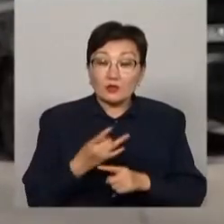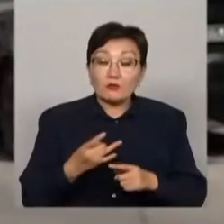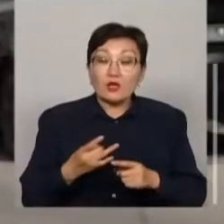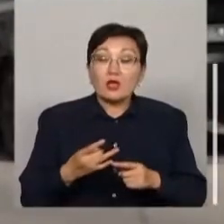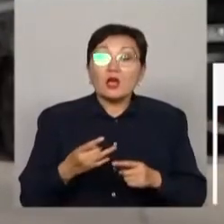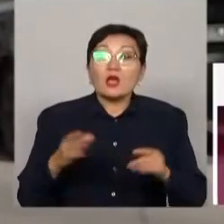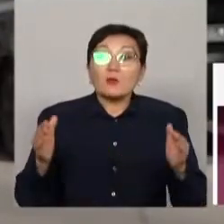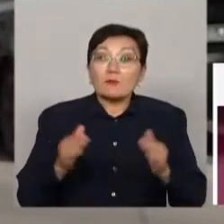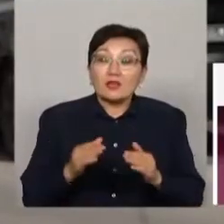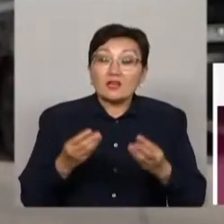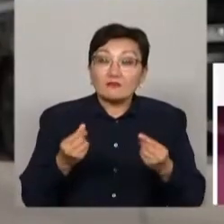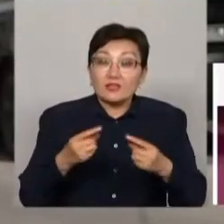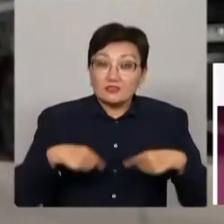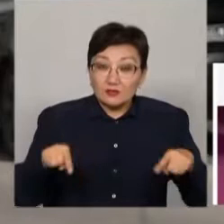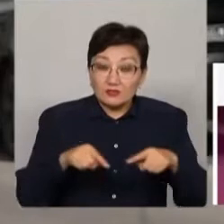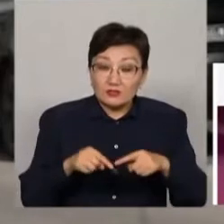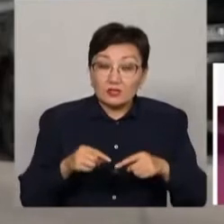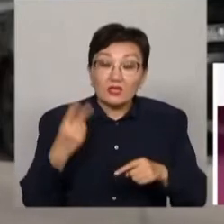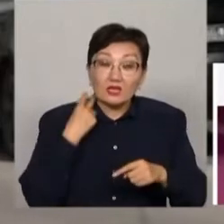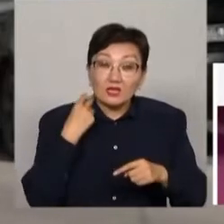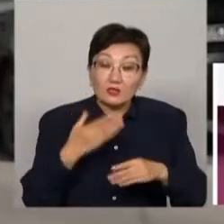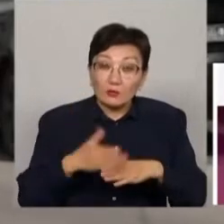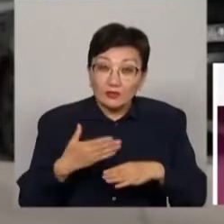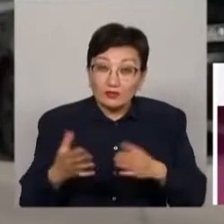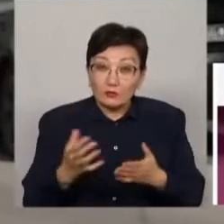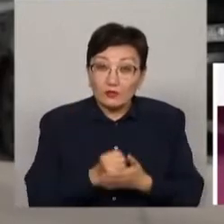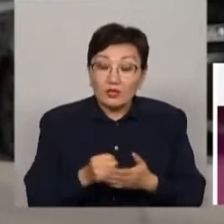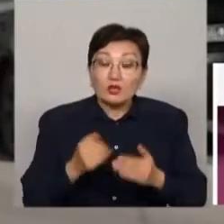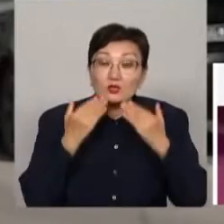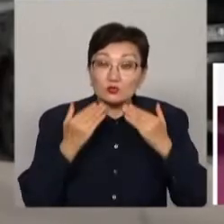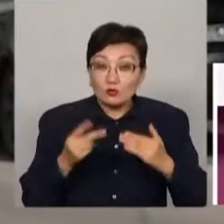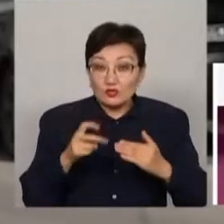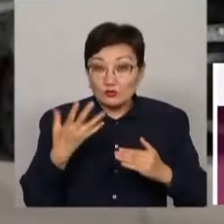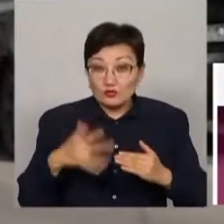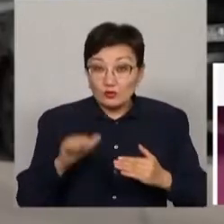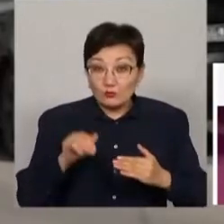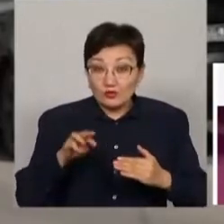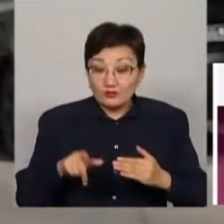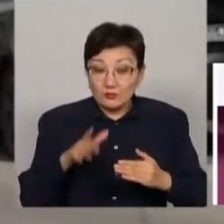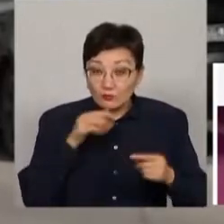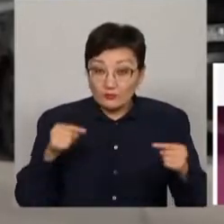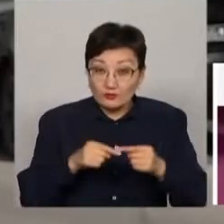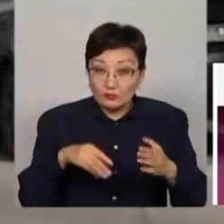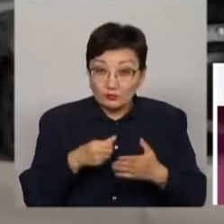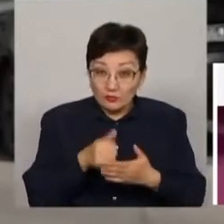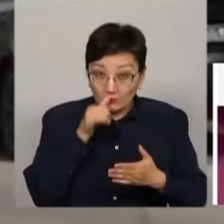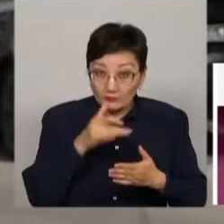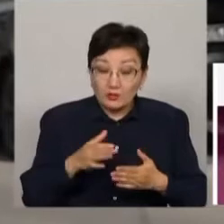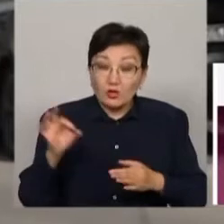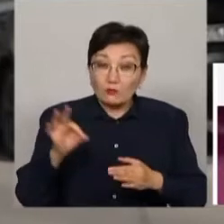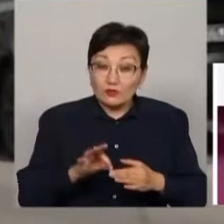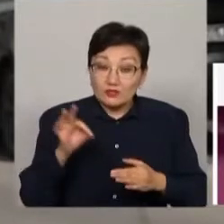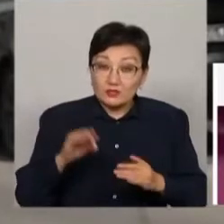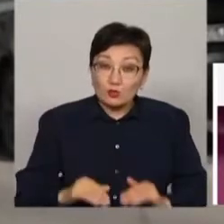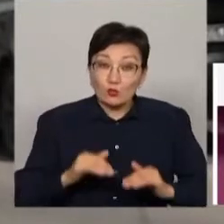алғам. Мысалға, соңғы рет айтсам, 250 мың теңге көлемінде. Уақытылы төле алмағаннан кейін проценті өсіп